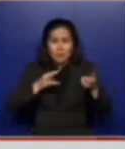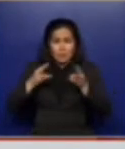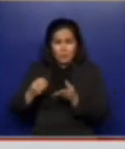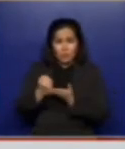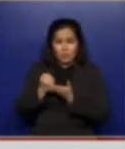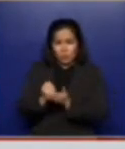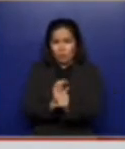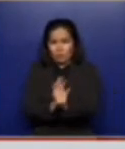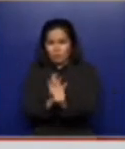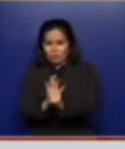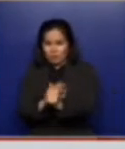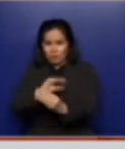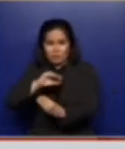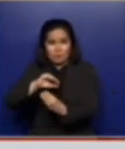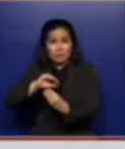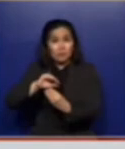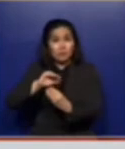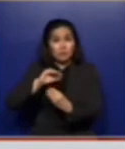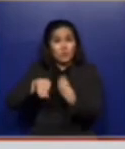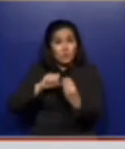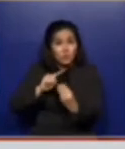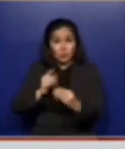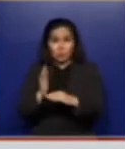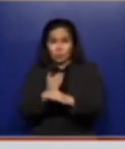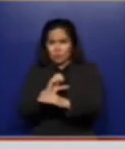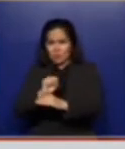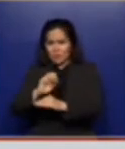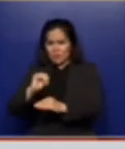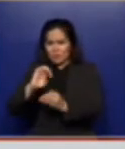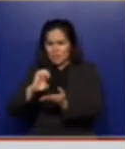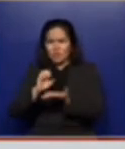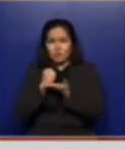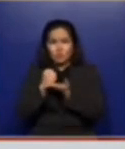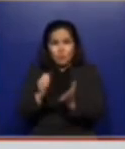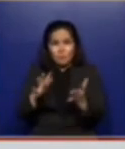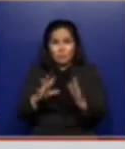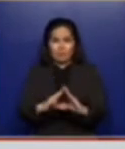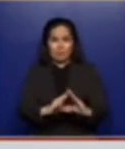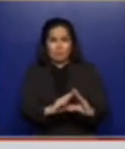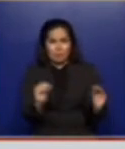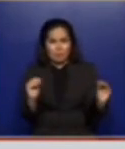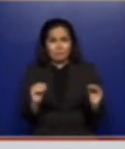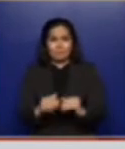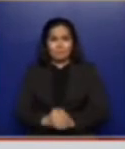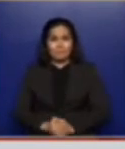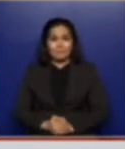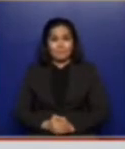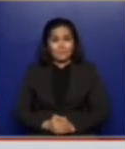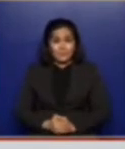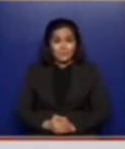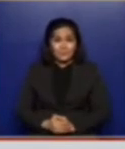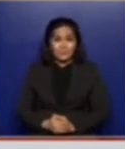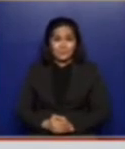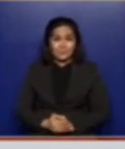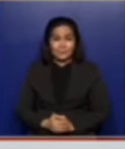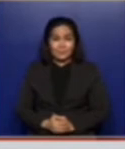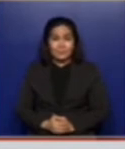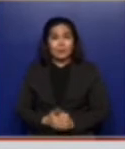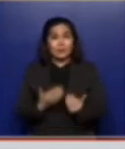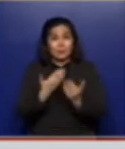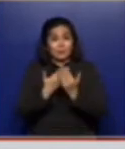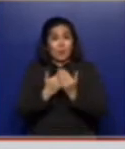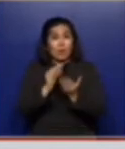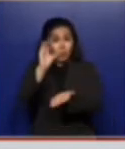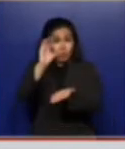ฟื้นธุรกิจ SME ขึ้นไม่มีวี่แววเลยครับจากการที่ท่านจัดงบประมาณม